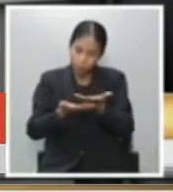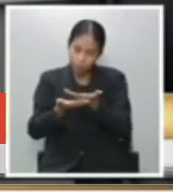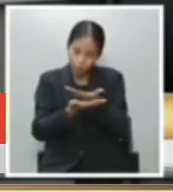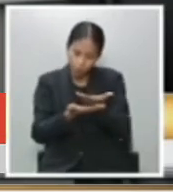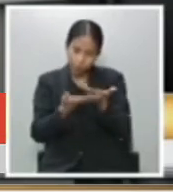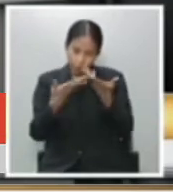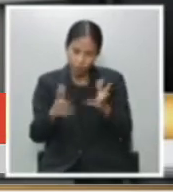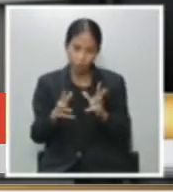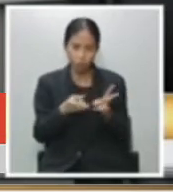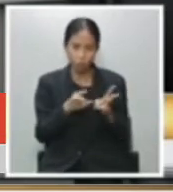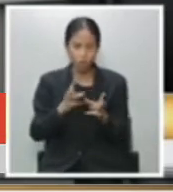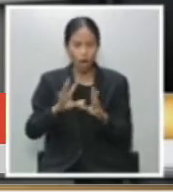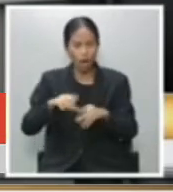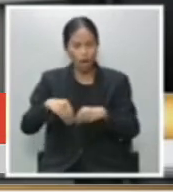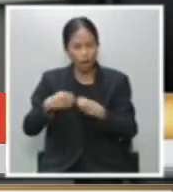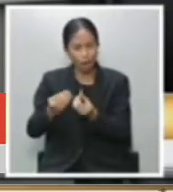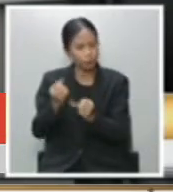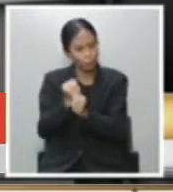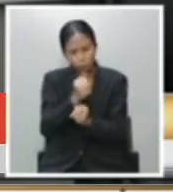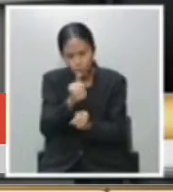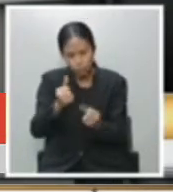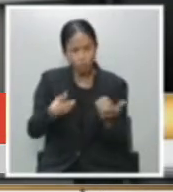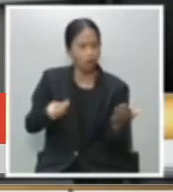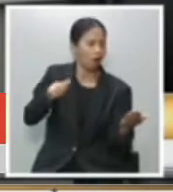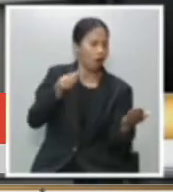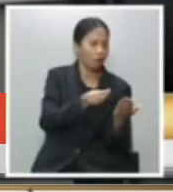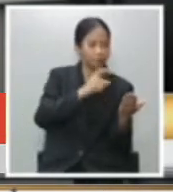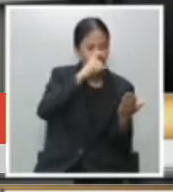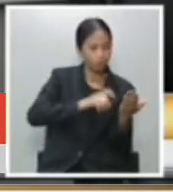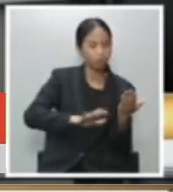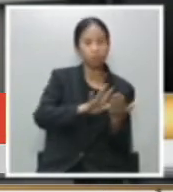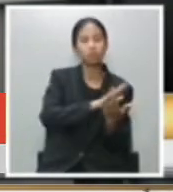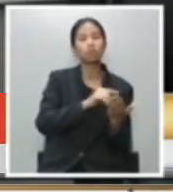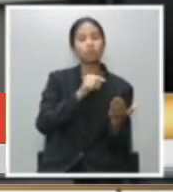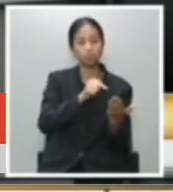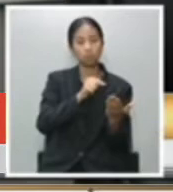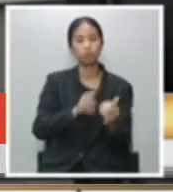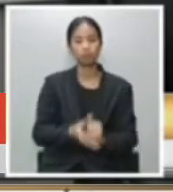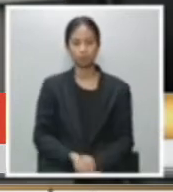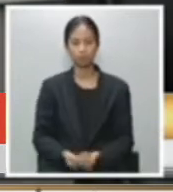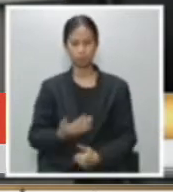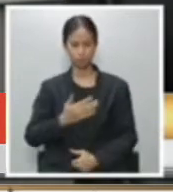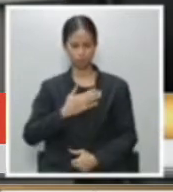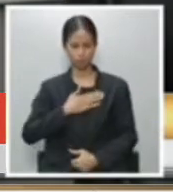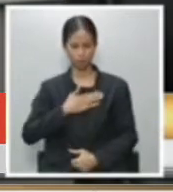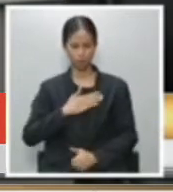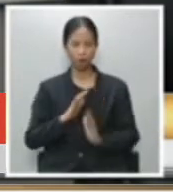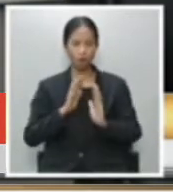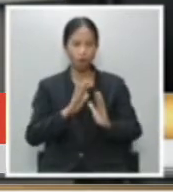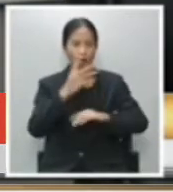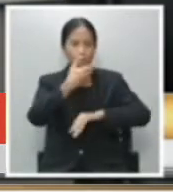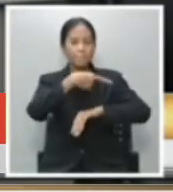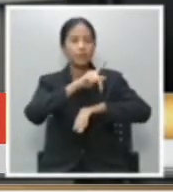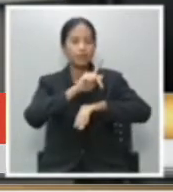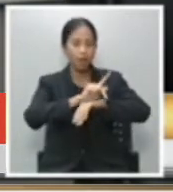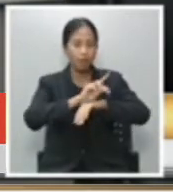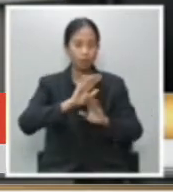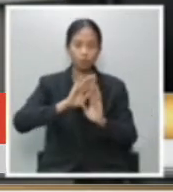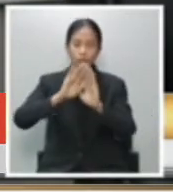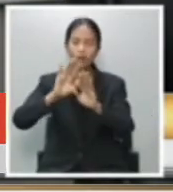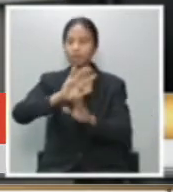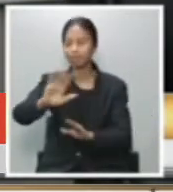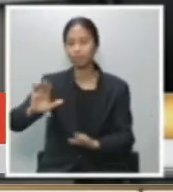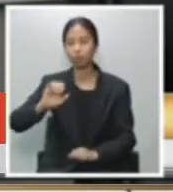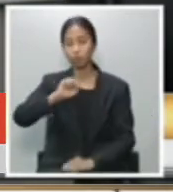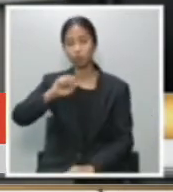าสิ่งที่ดีที่สุดให้กับประเทศชาติบ้านเมืองเพราะฉะนั้นเนี่ยผมกราบเรียนท่านประธานผ่านไปยังเพื่อนสมาชิกครับแม้ฟังแล้ว